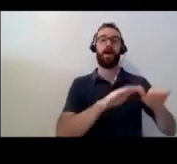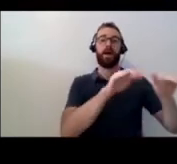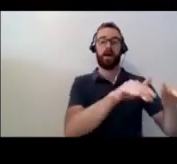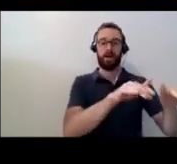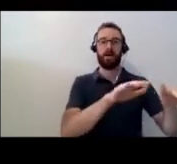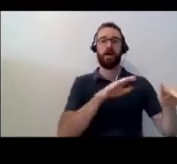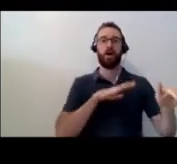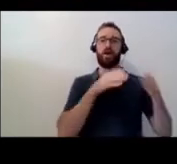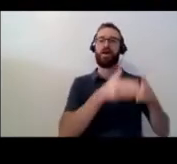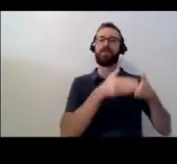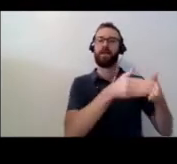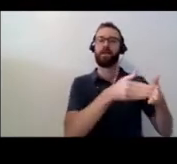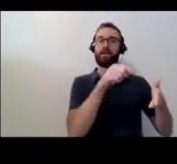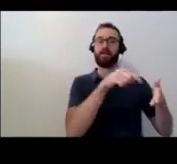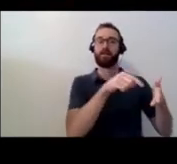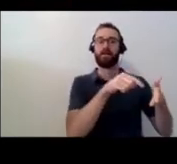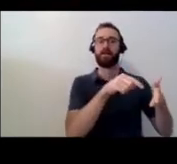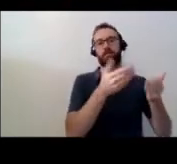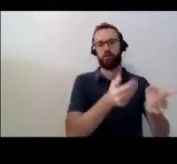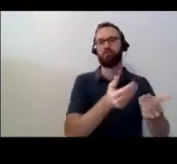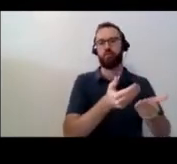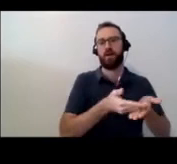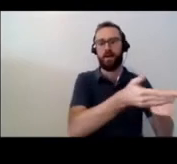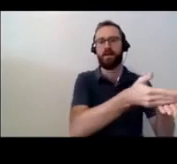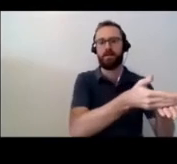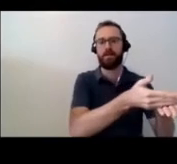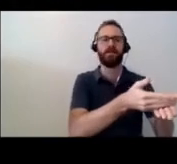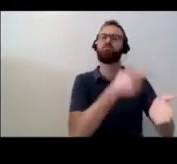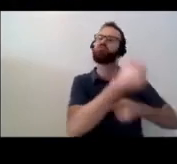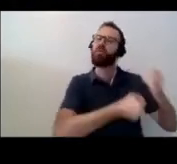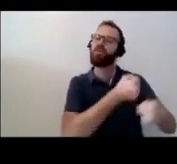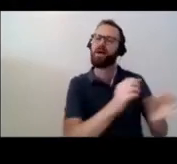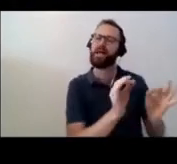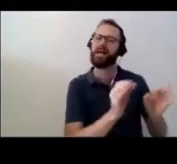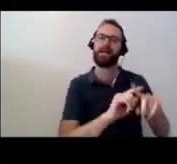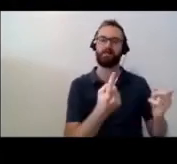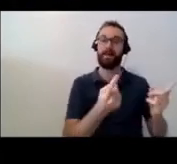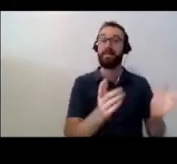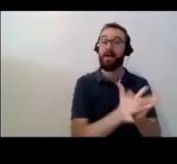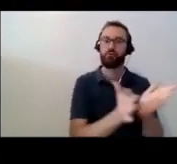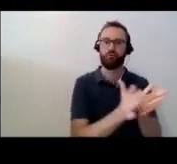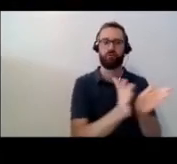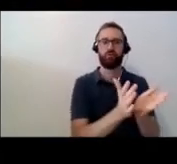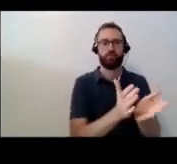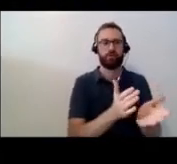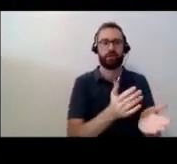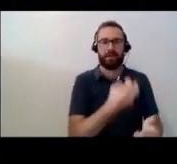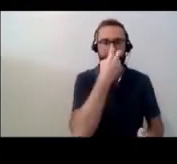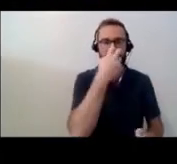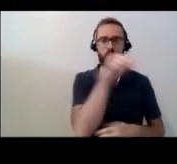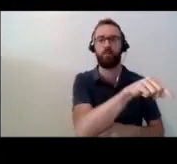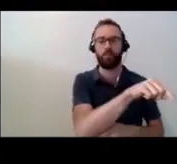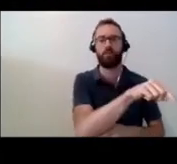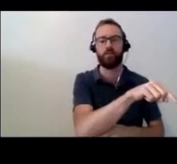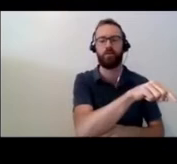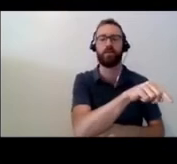le navire ne ressent pas une souffrance, mais le navire est dans une situation dangereuse ou périlleuse. Et c'est à ça que le premier